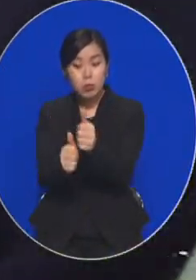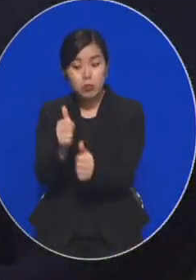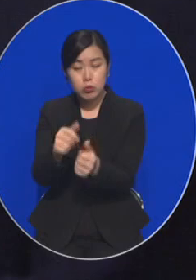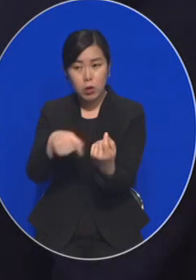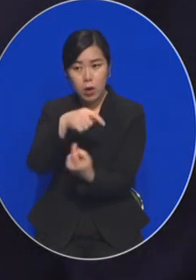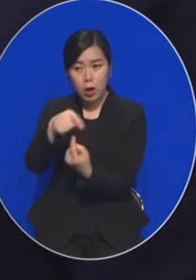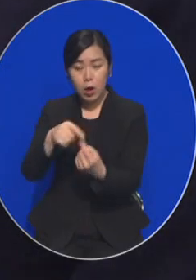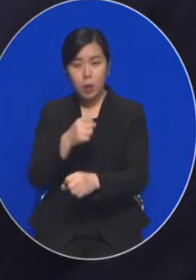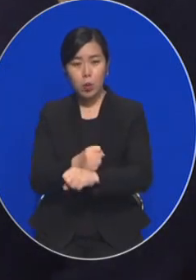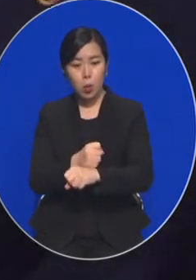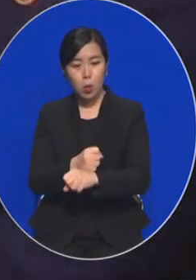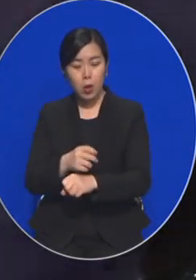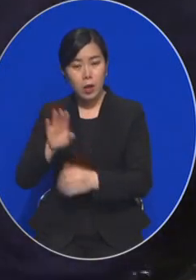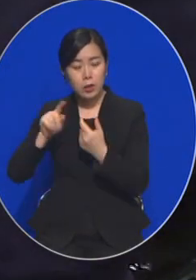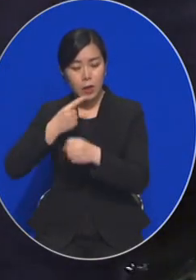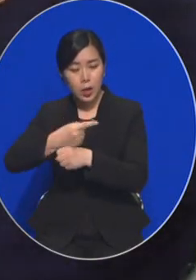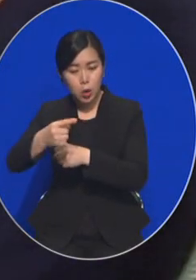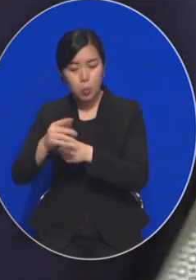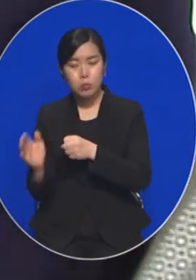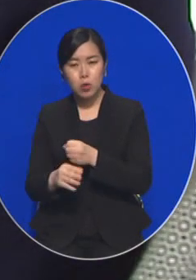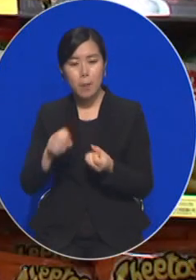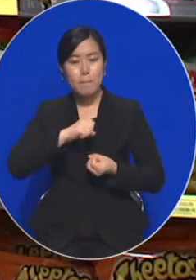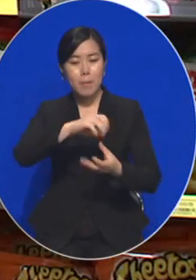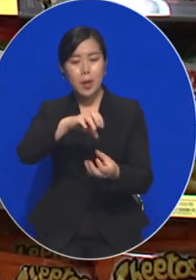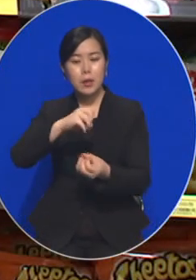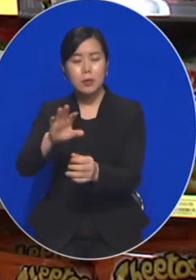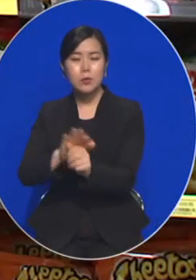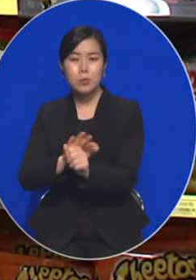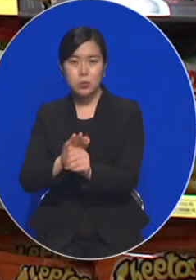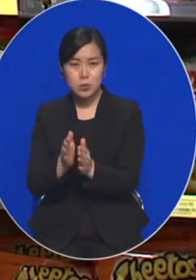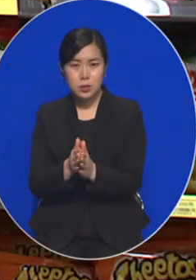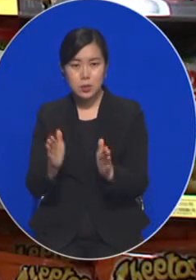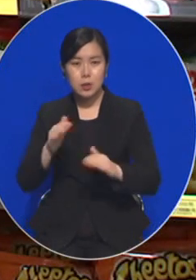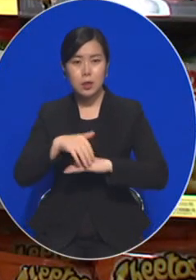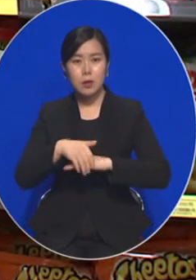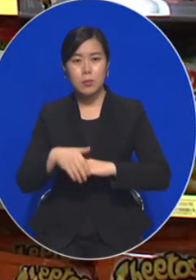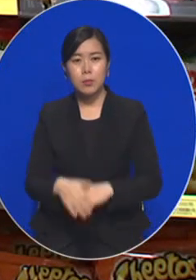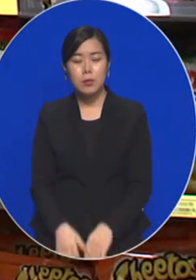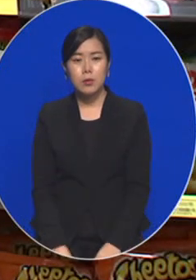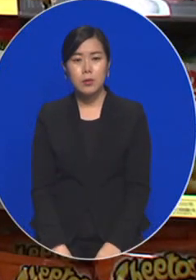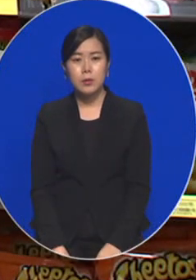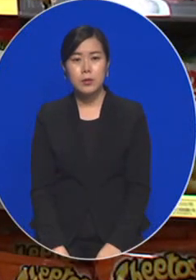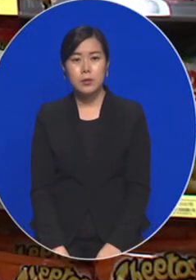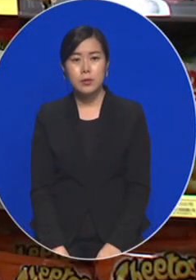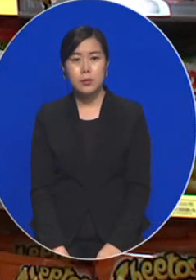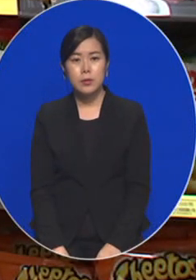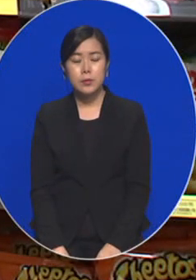내년부터는 배달 서비스도 도입할 예정입니다. KTV 박지선입니다.